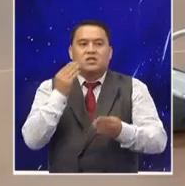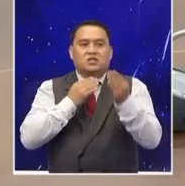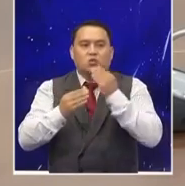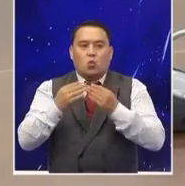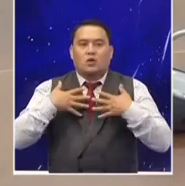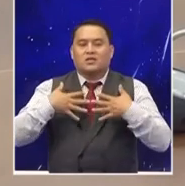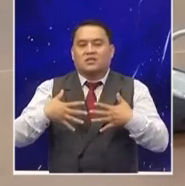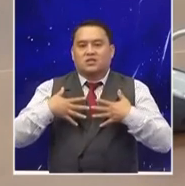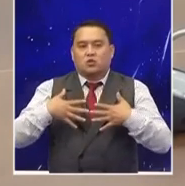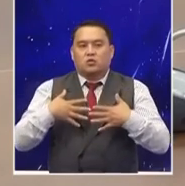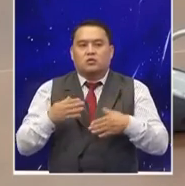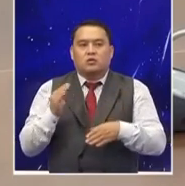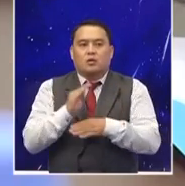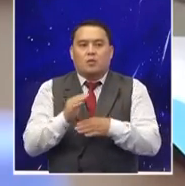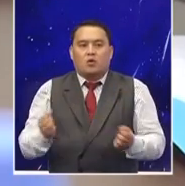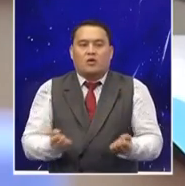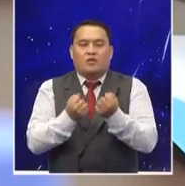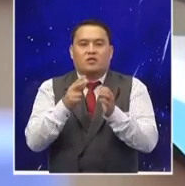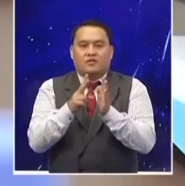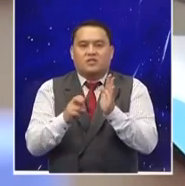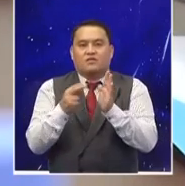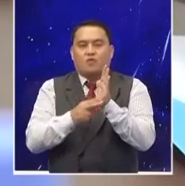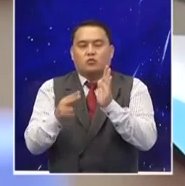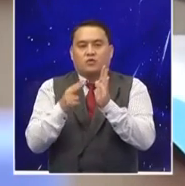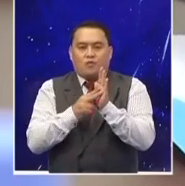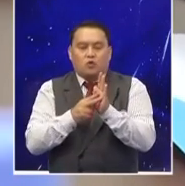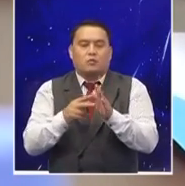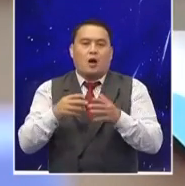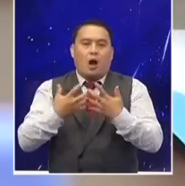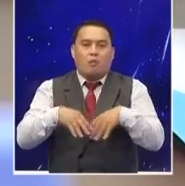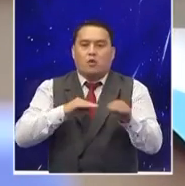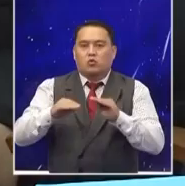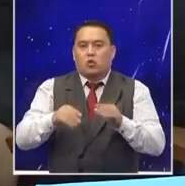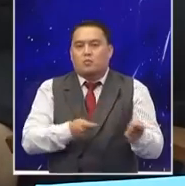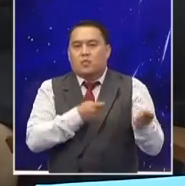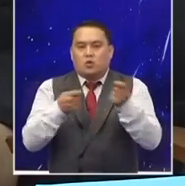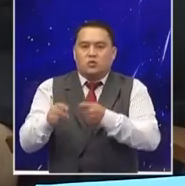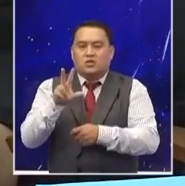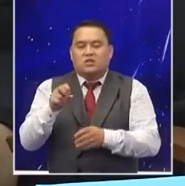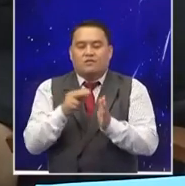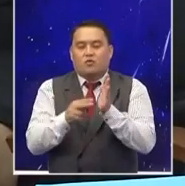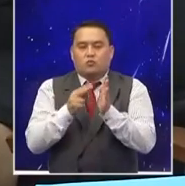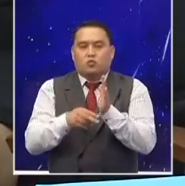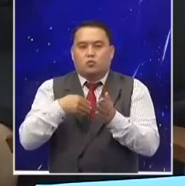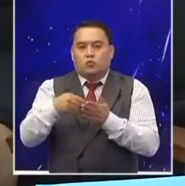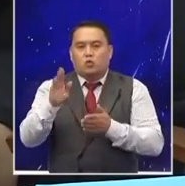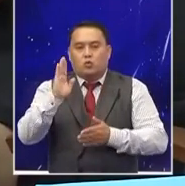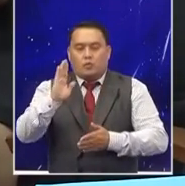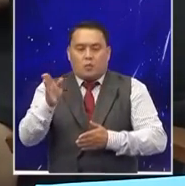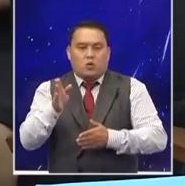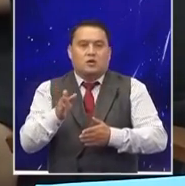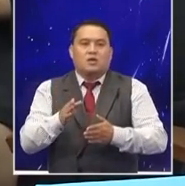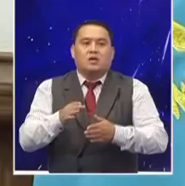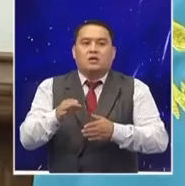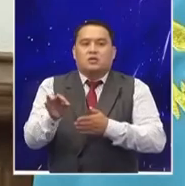легких есть 288 аппаратов 388 ожидают подвоза для оказания оперативной помощи экстренным